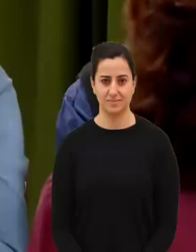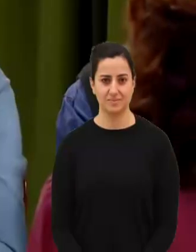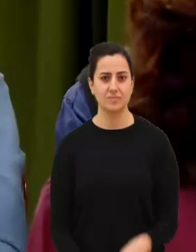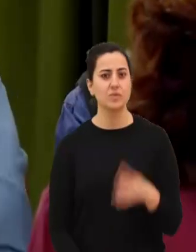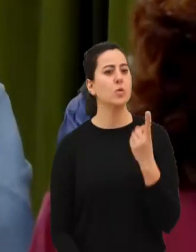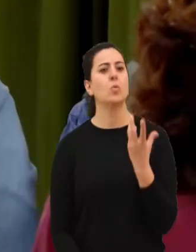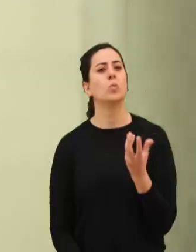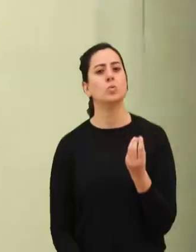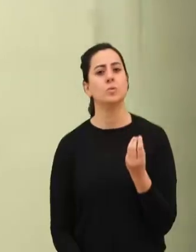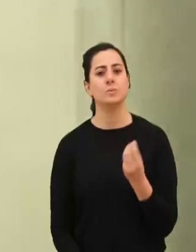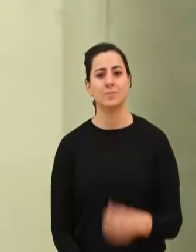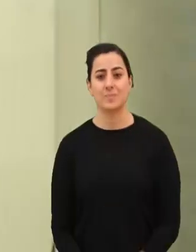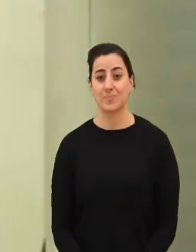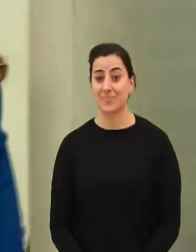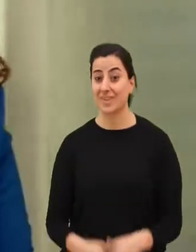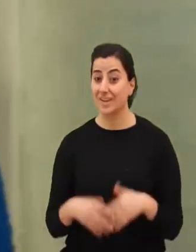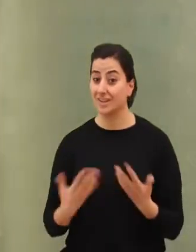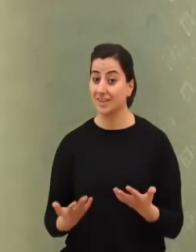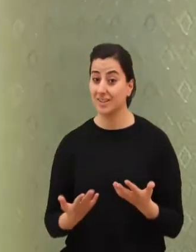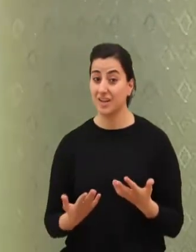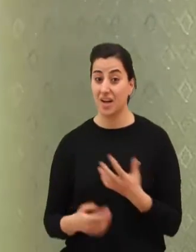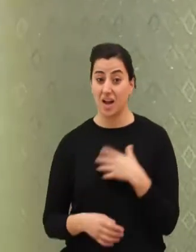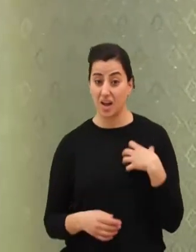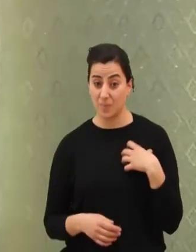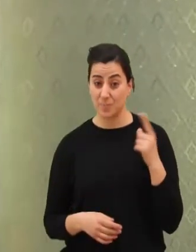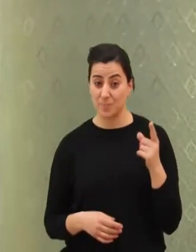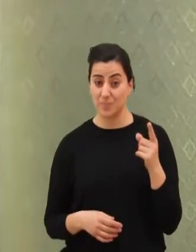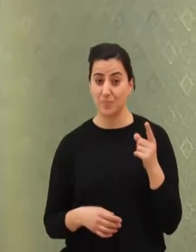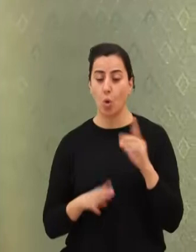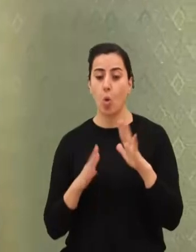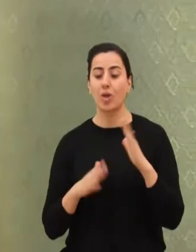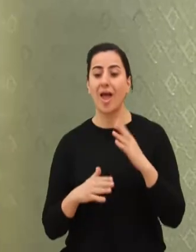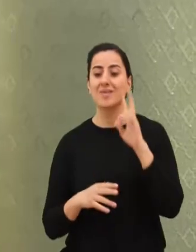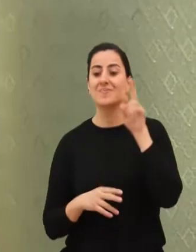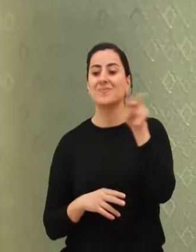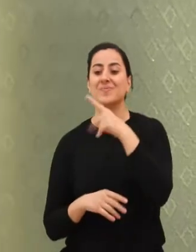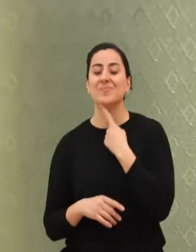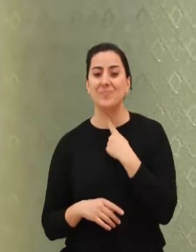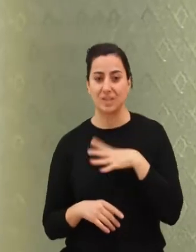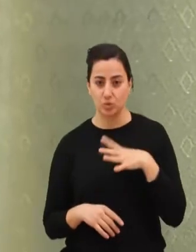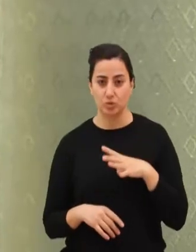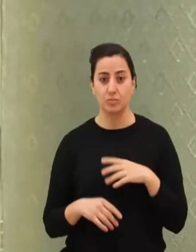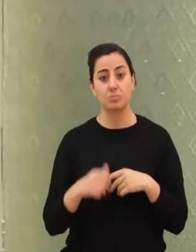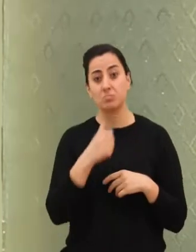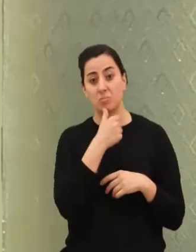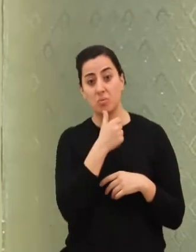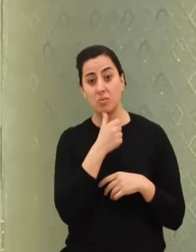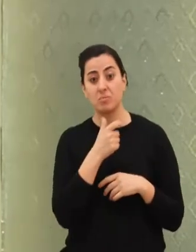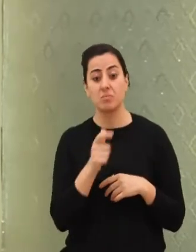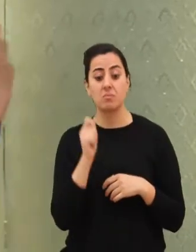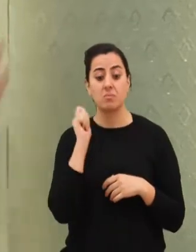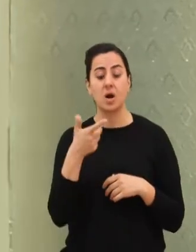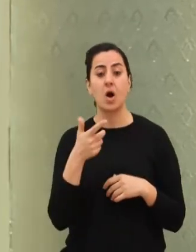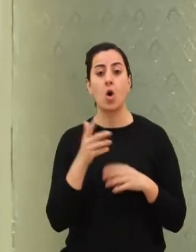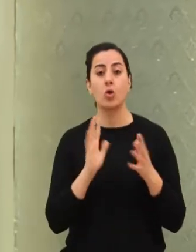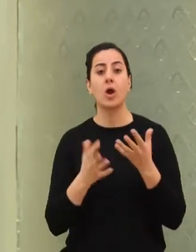Nazlı ne oldu? Ya annem manzaralı oda istedi. Babam da işte yani malum parasına kıyıp da